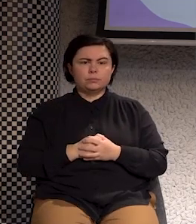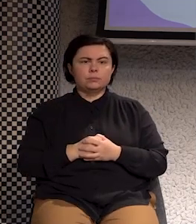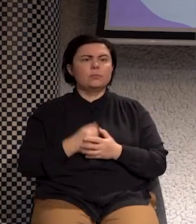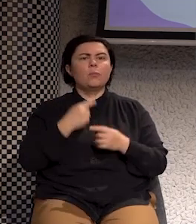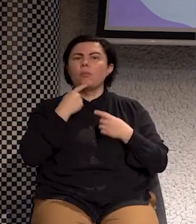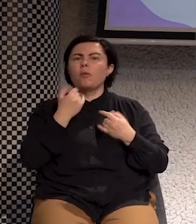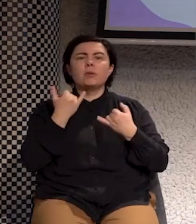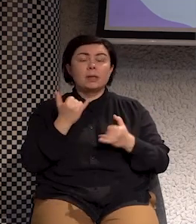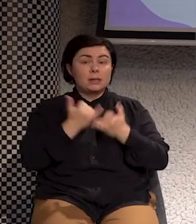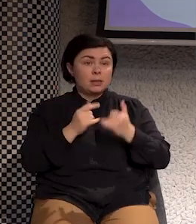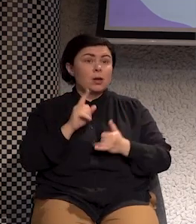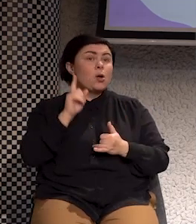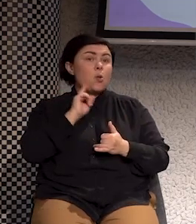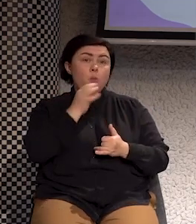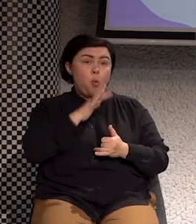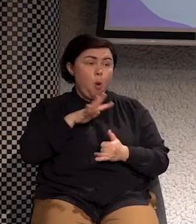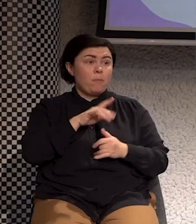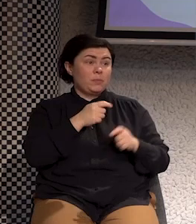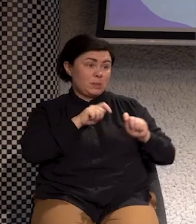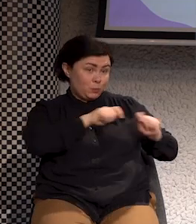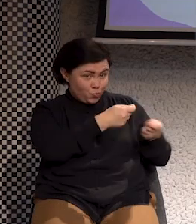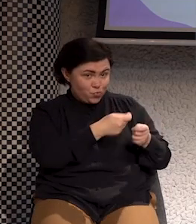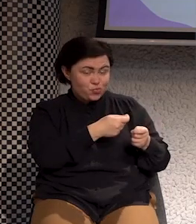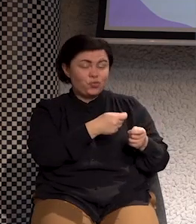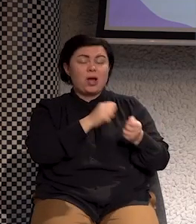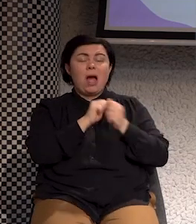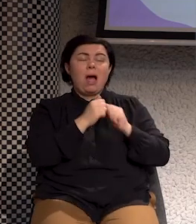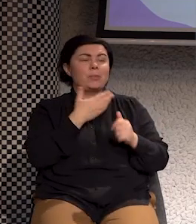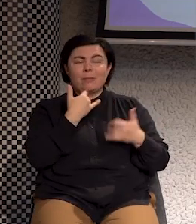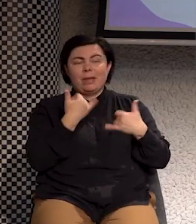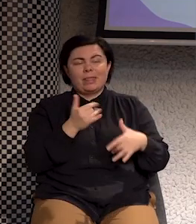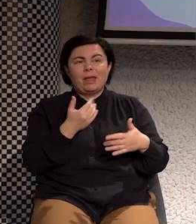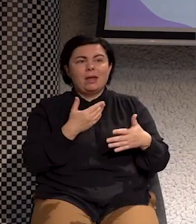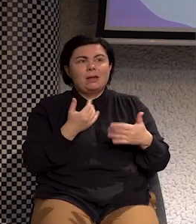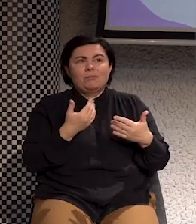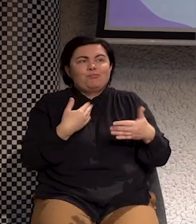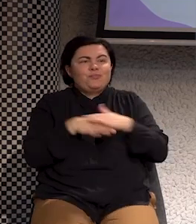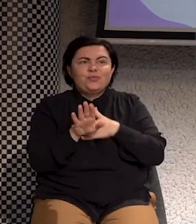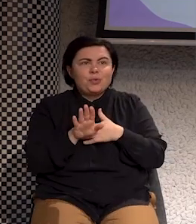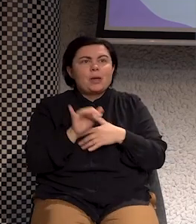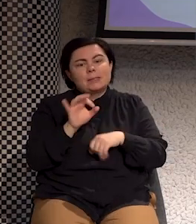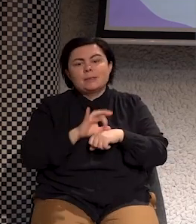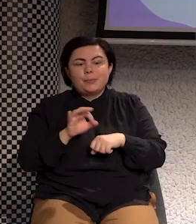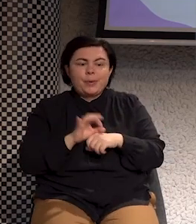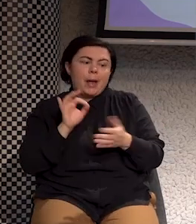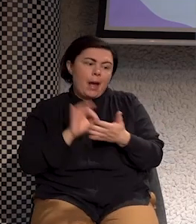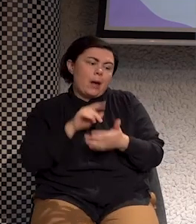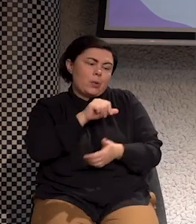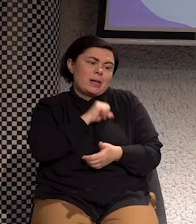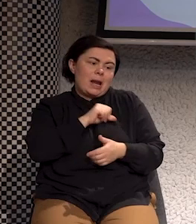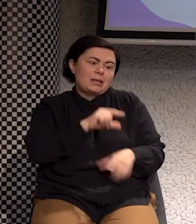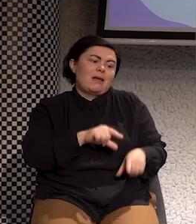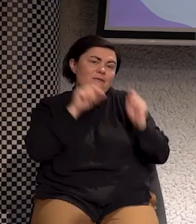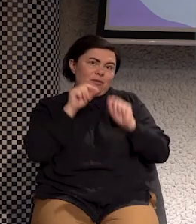Powiem inaczej, że nawet jak chłopacy są zmuszani, albo po prostu nie mają innej opcji, bo jest projekt, bo ta klasa została wybrana do